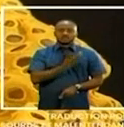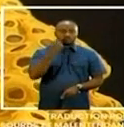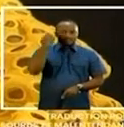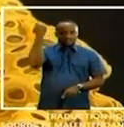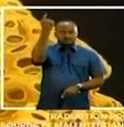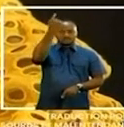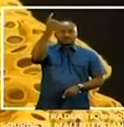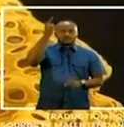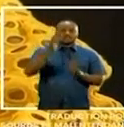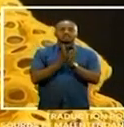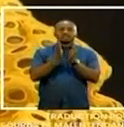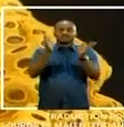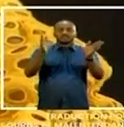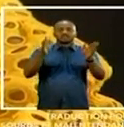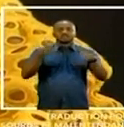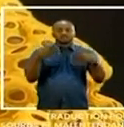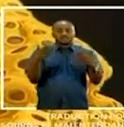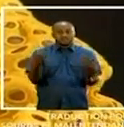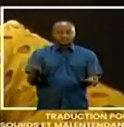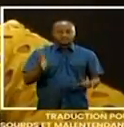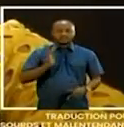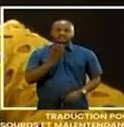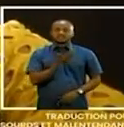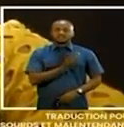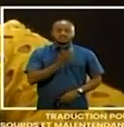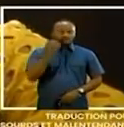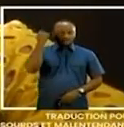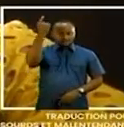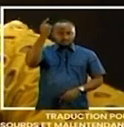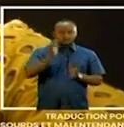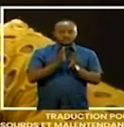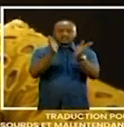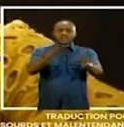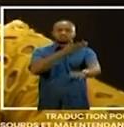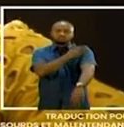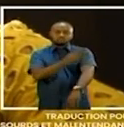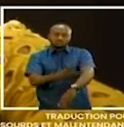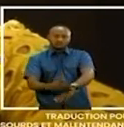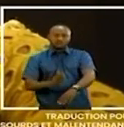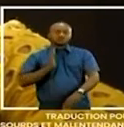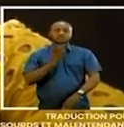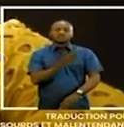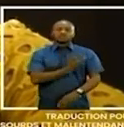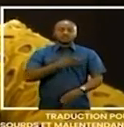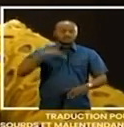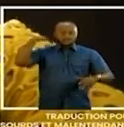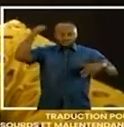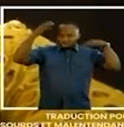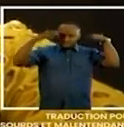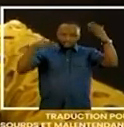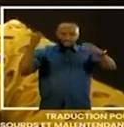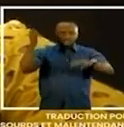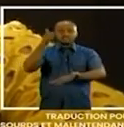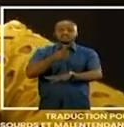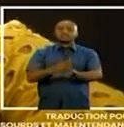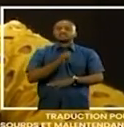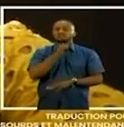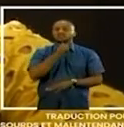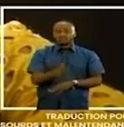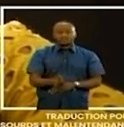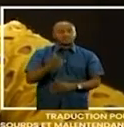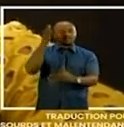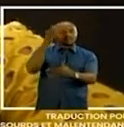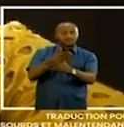va de l'avenir même de notre planète. En effet, notre planète se meurt. Nos pratiques ne sont plus adaptées